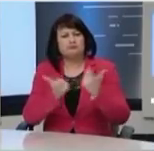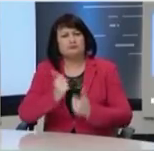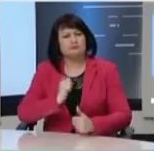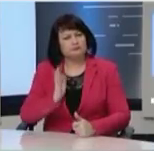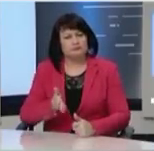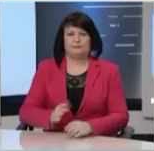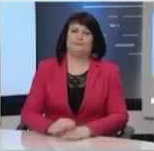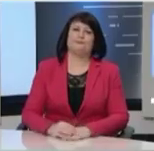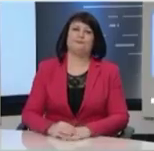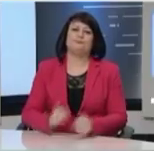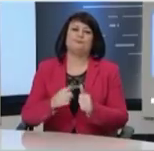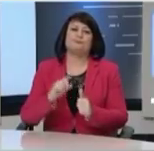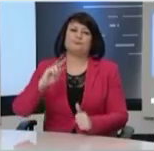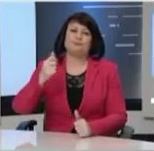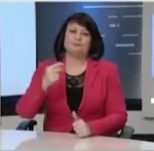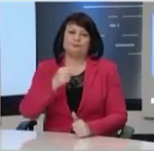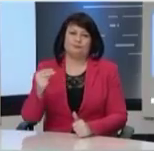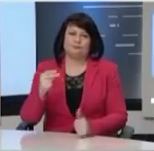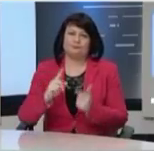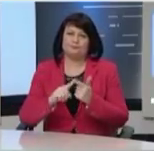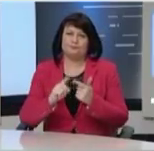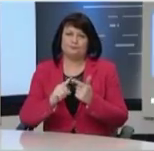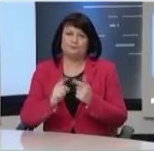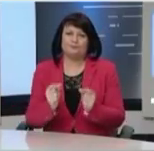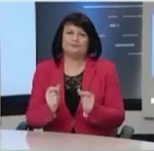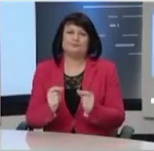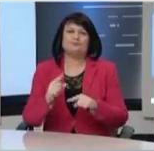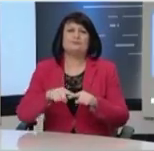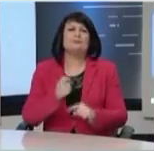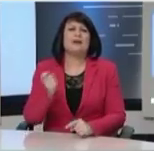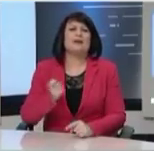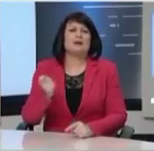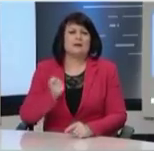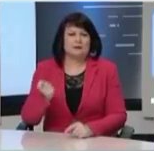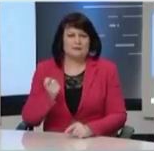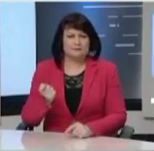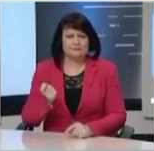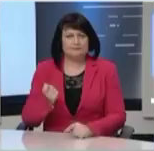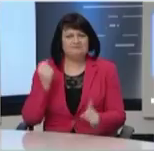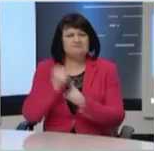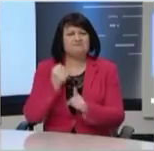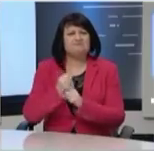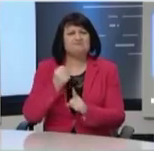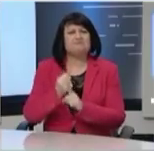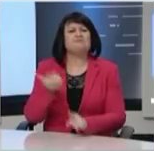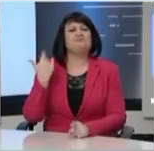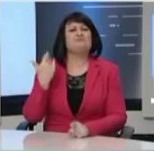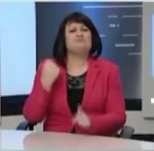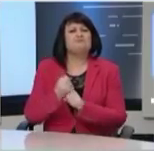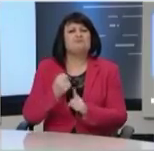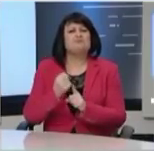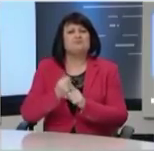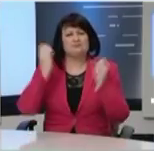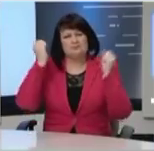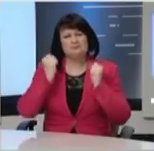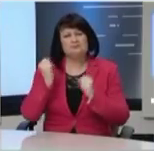δεύτερο σκέλος αφορά την ρύθμιση του ελληνικού χρέους, που την διεκδικούμε από τότε που έγινε η μεγάλη